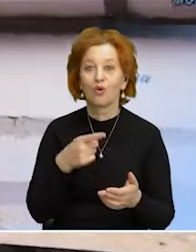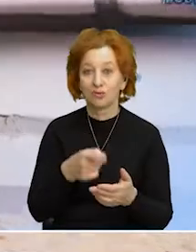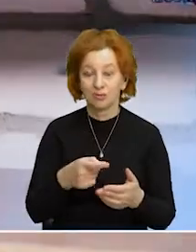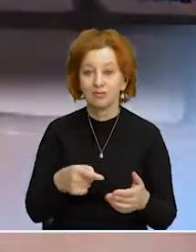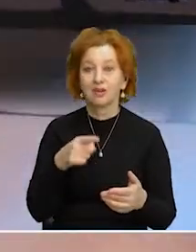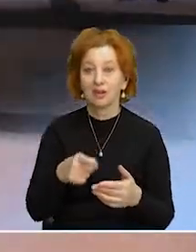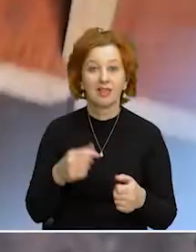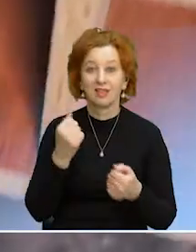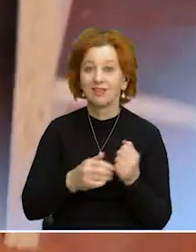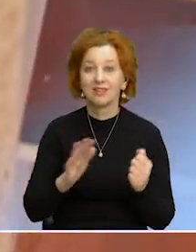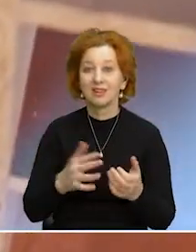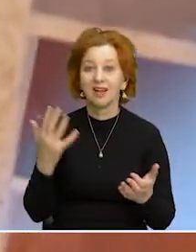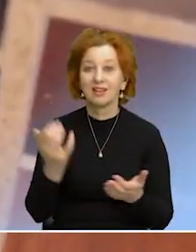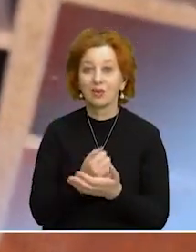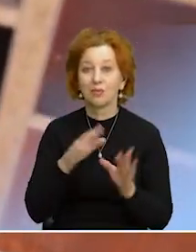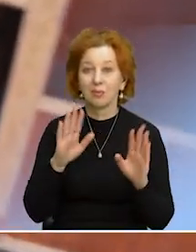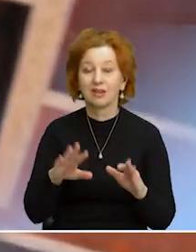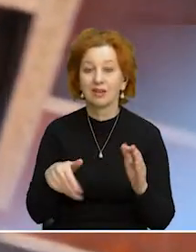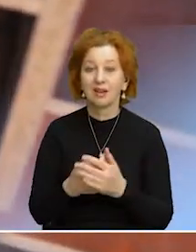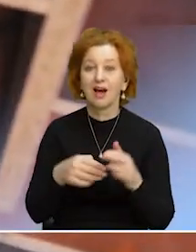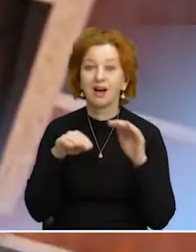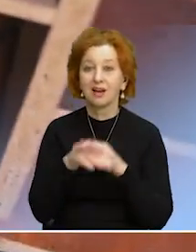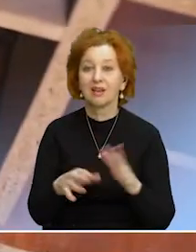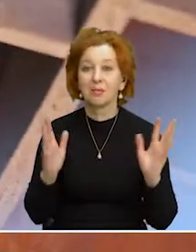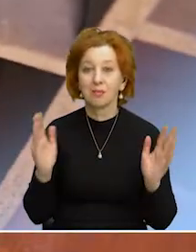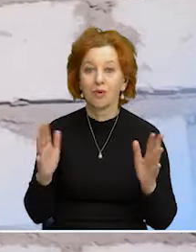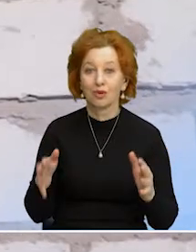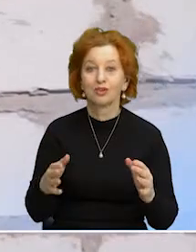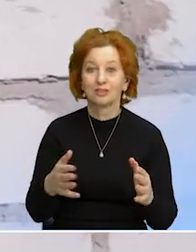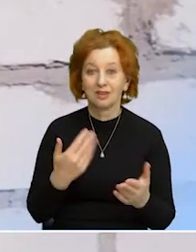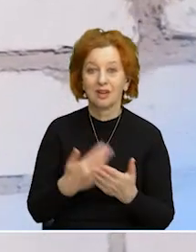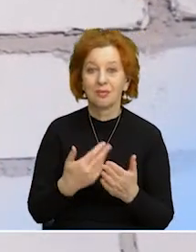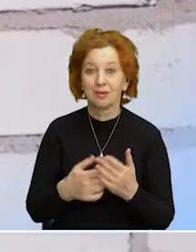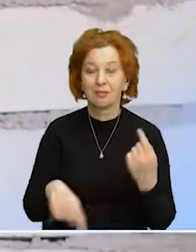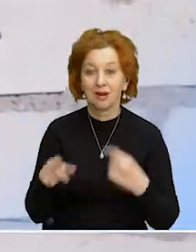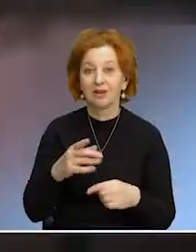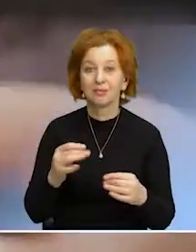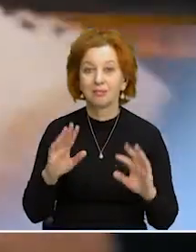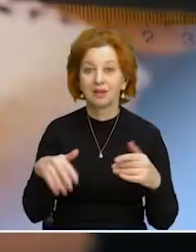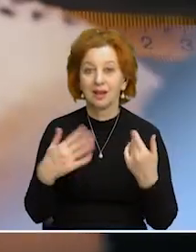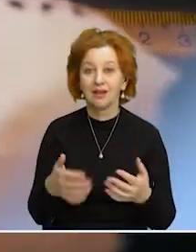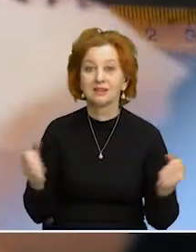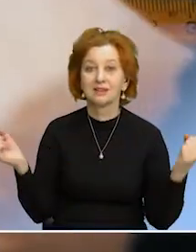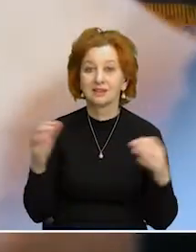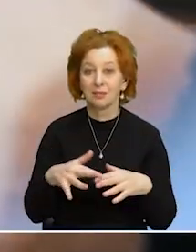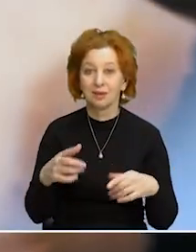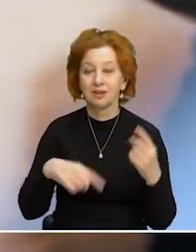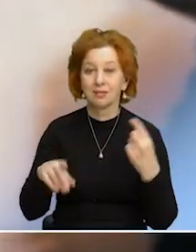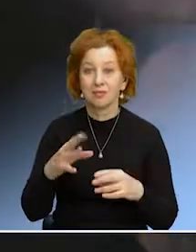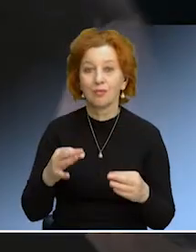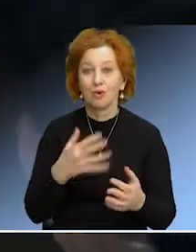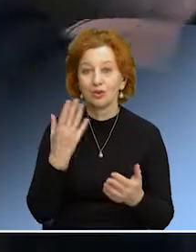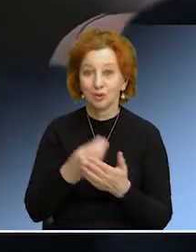в их стандартных нишах не всегда найдется место для хранения больших вещей или, к примеру, для шин. Предлагаем собрать стеллаж